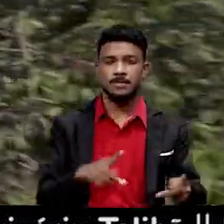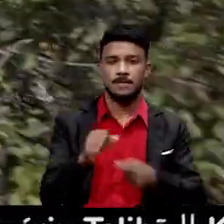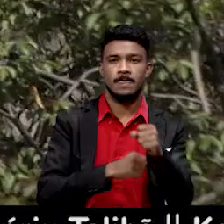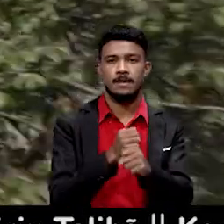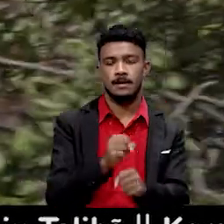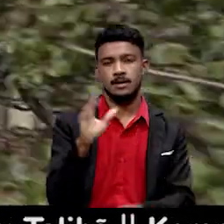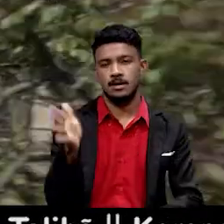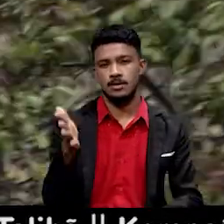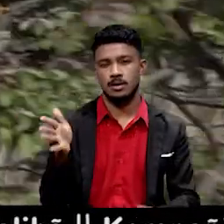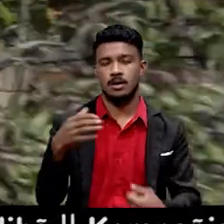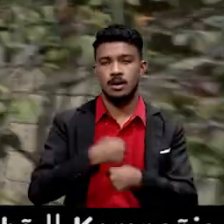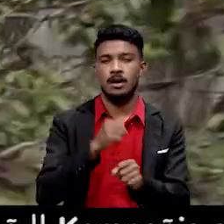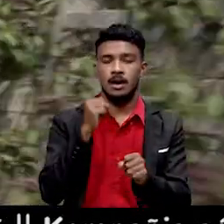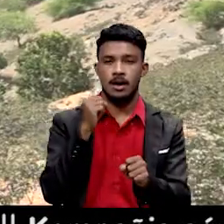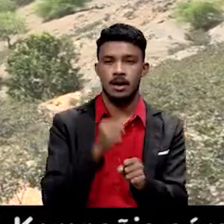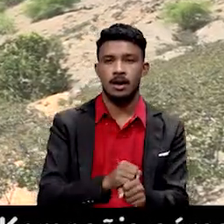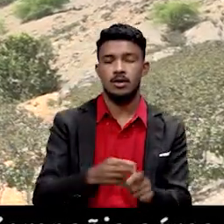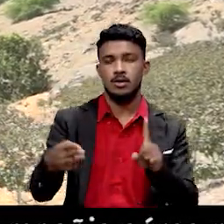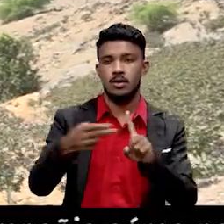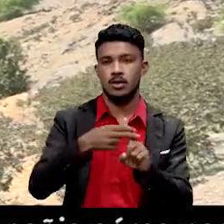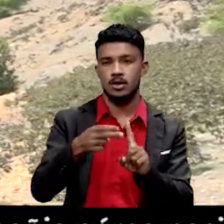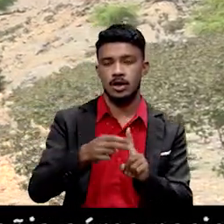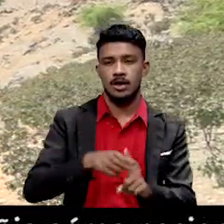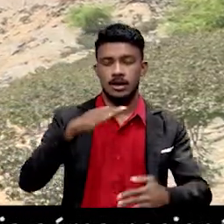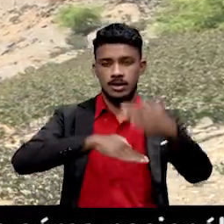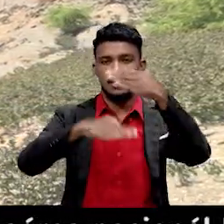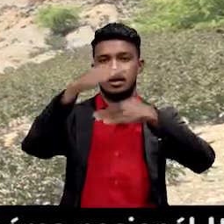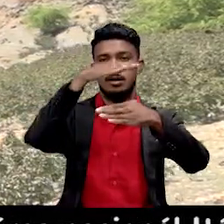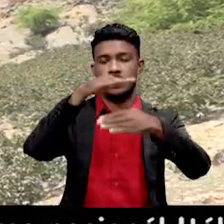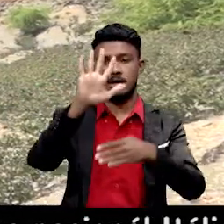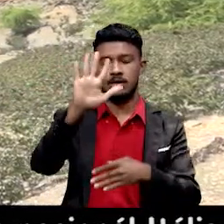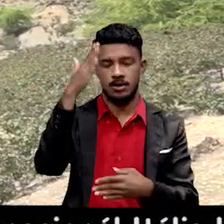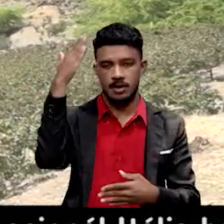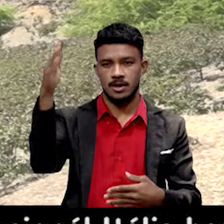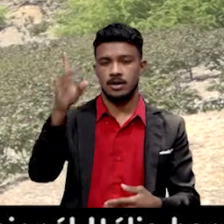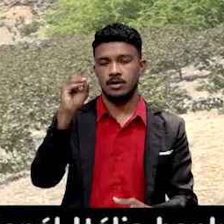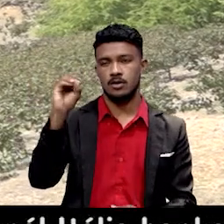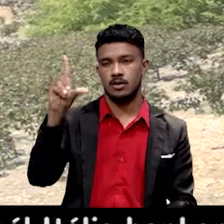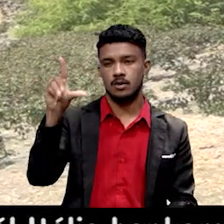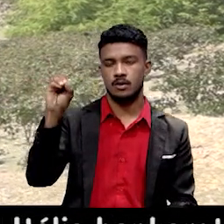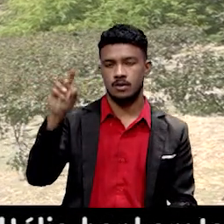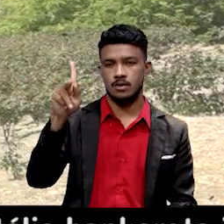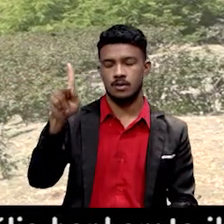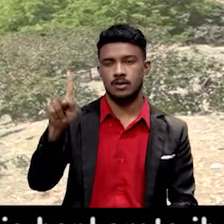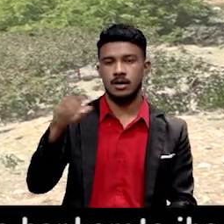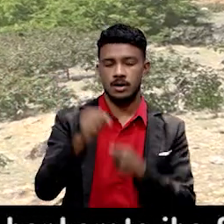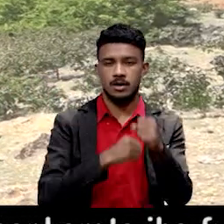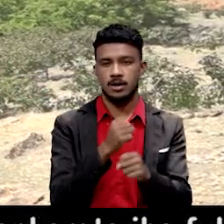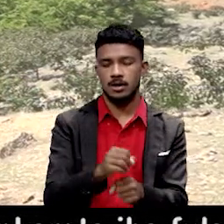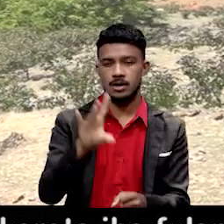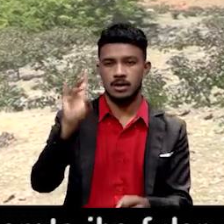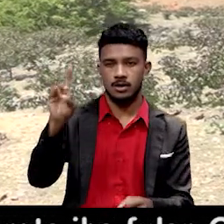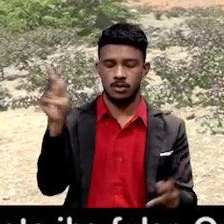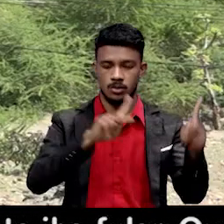50 atau konstrui hotel 5 estrela ia area do Lokuang. Tur kontratu ne, durante tinang hitu, kompanya